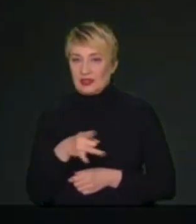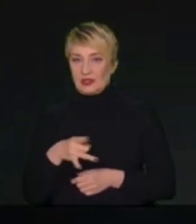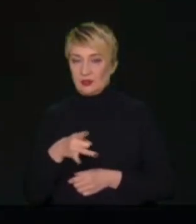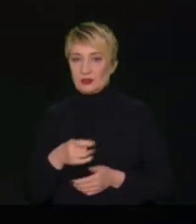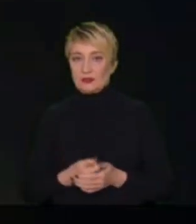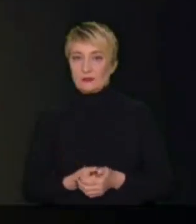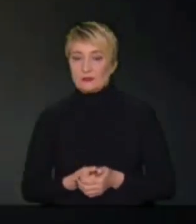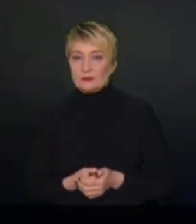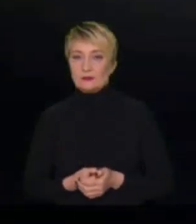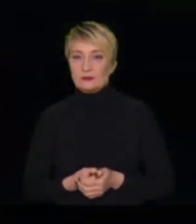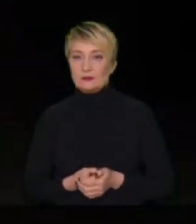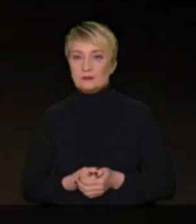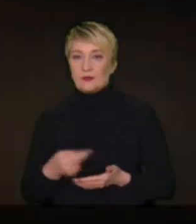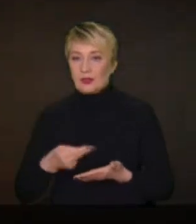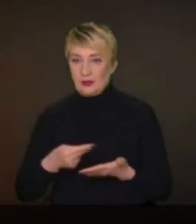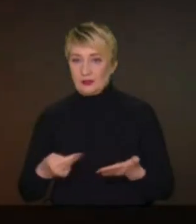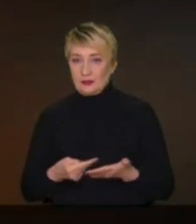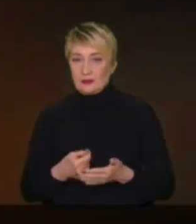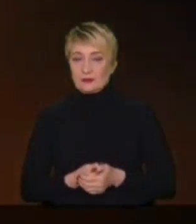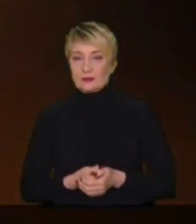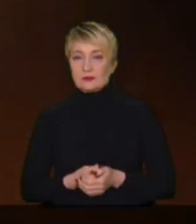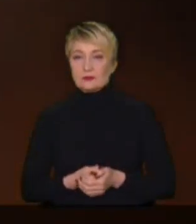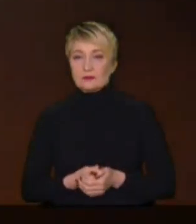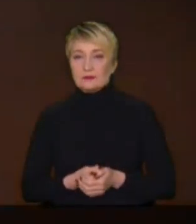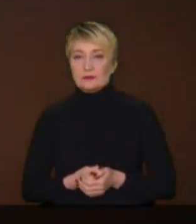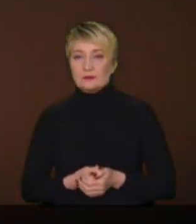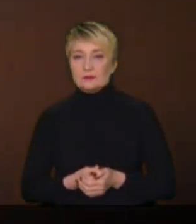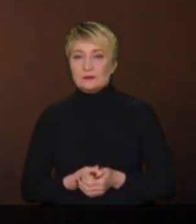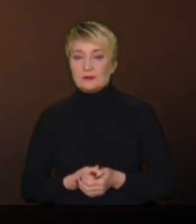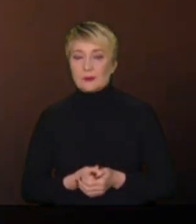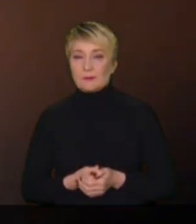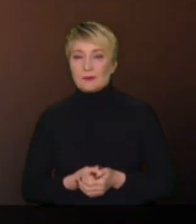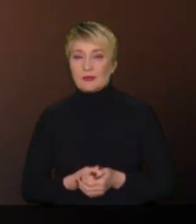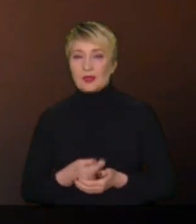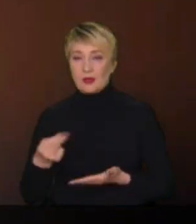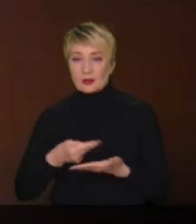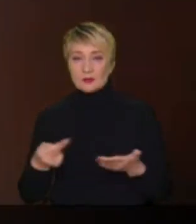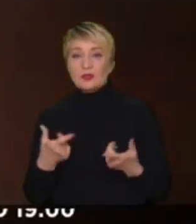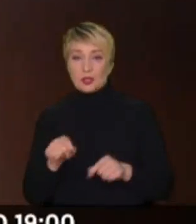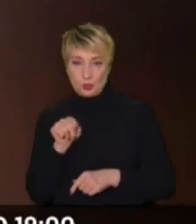Так, розпис? Це то, що ви отримали? Ось тут? Так, так.